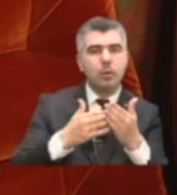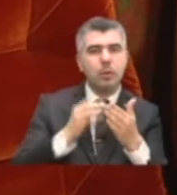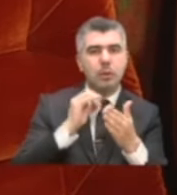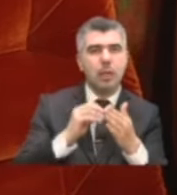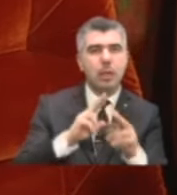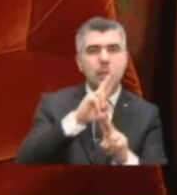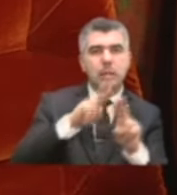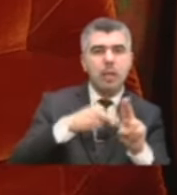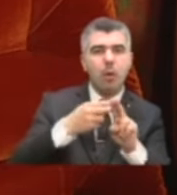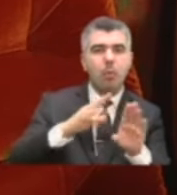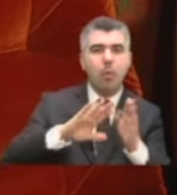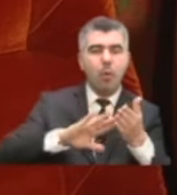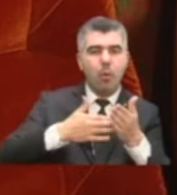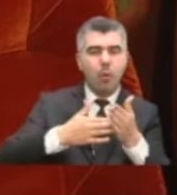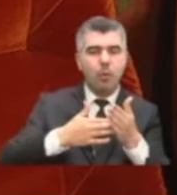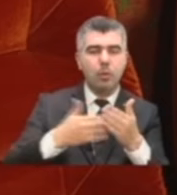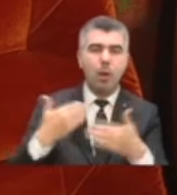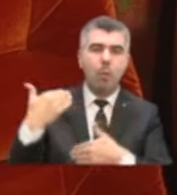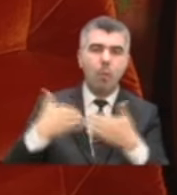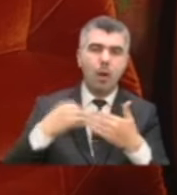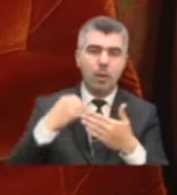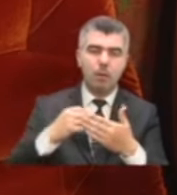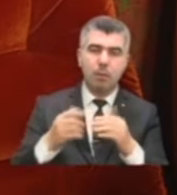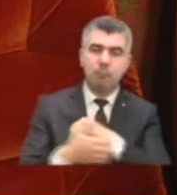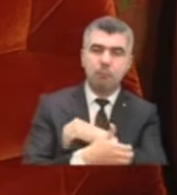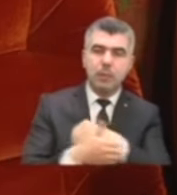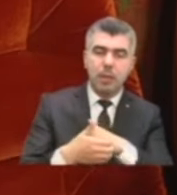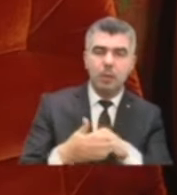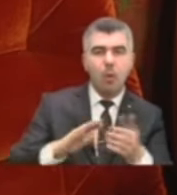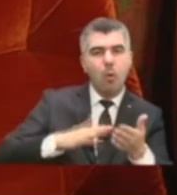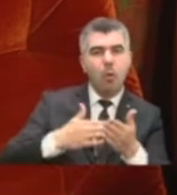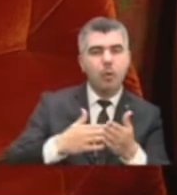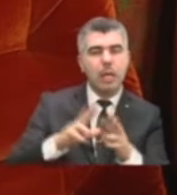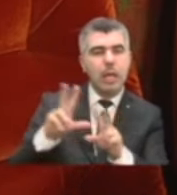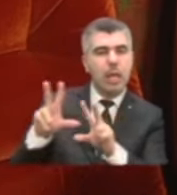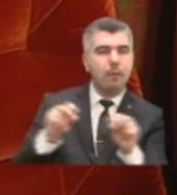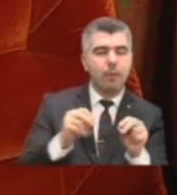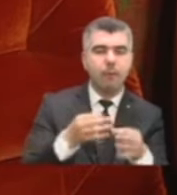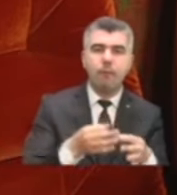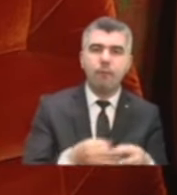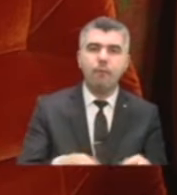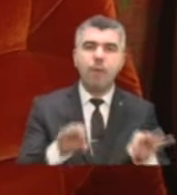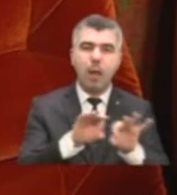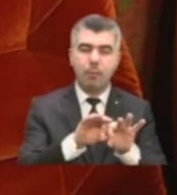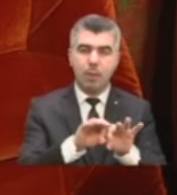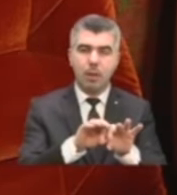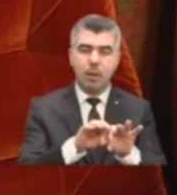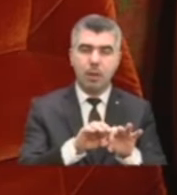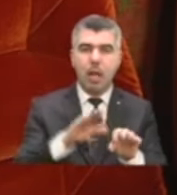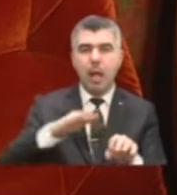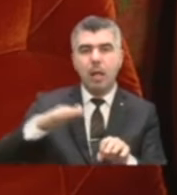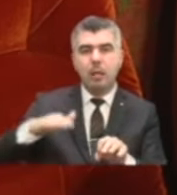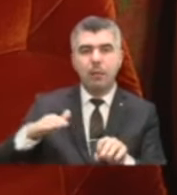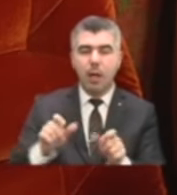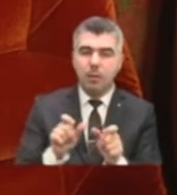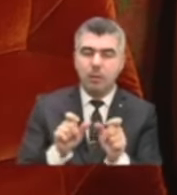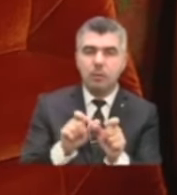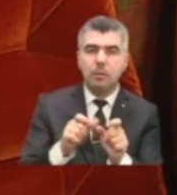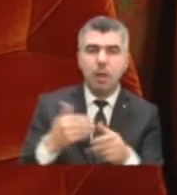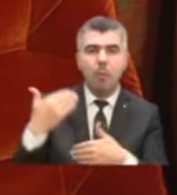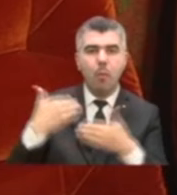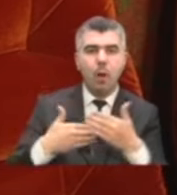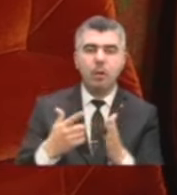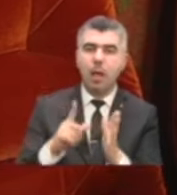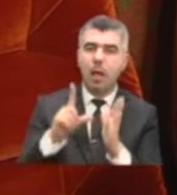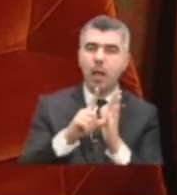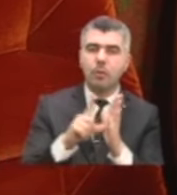الجواب للجميع، وماشي غير الأشخاص في وضعية هشاشة، بل جميع المغاربة والأسر المغربية اللي عندها أطفال في وضعية إعاقة لها الحق